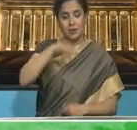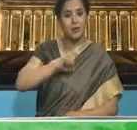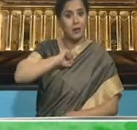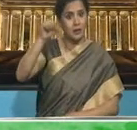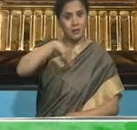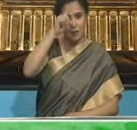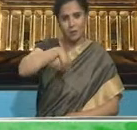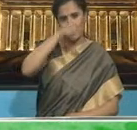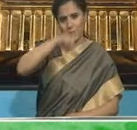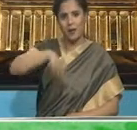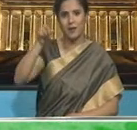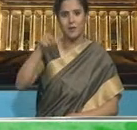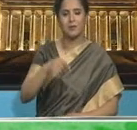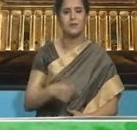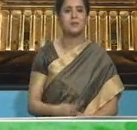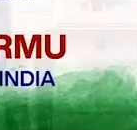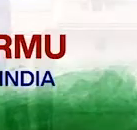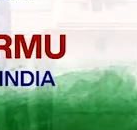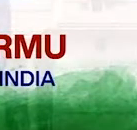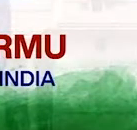हिंद, जय भारत।